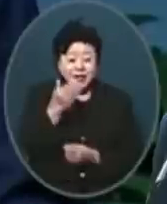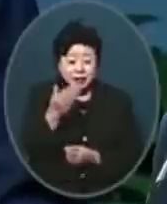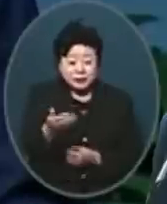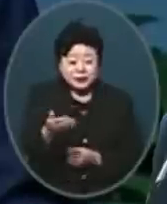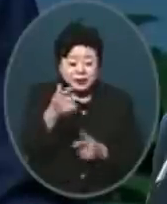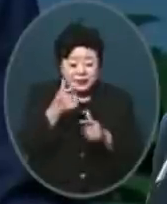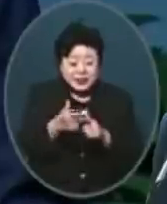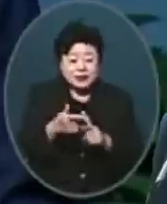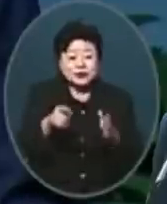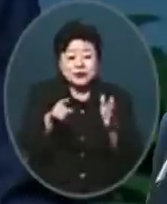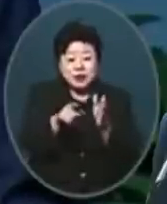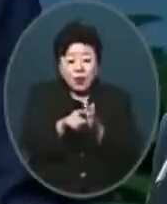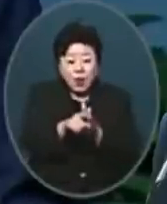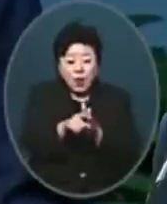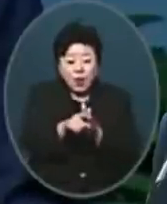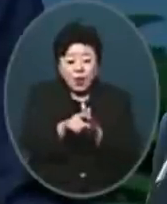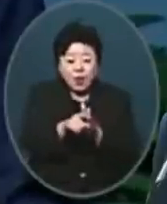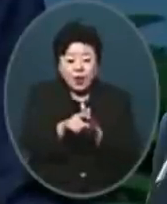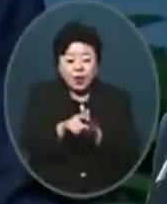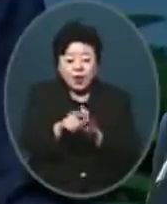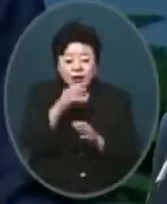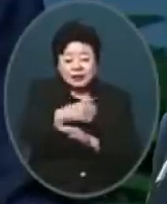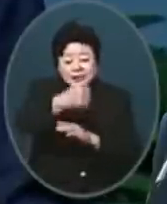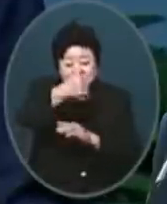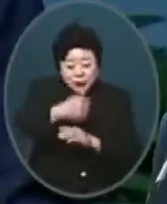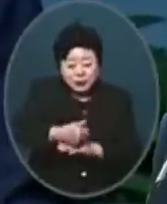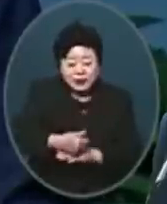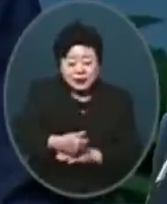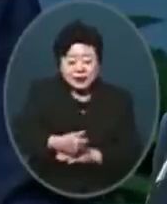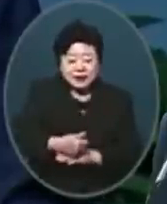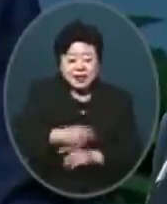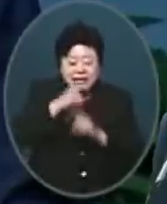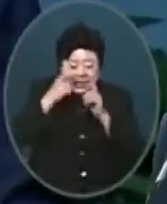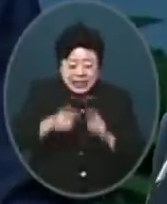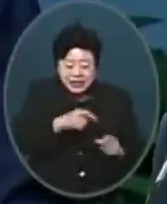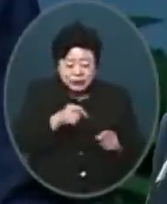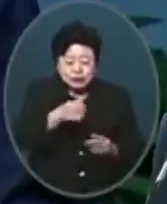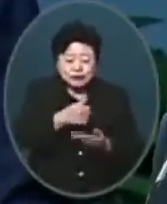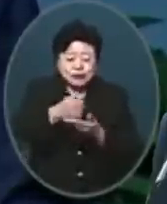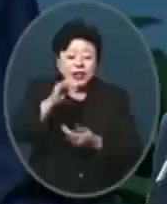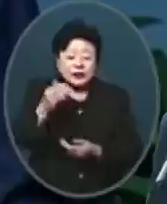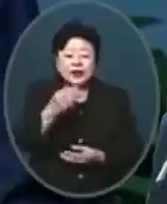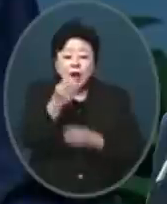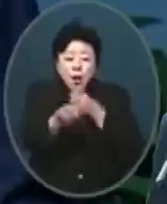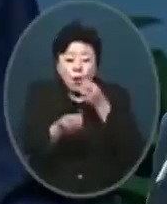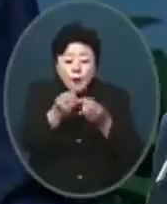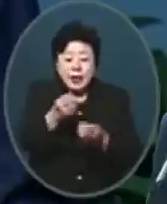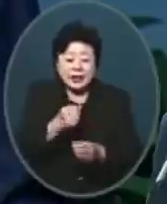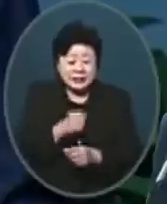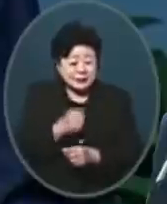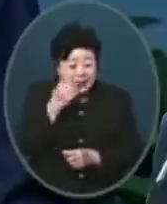여러분은 예수를 믿고 그리스도를 개인의 구주가 되었다고 고백했지요.